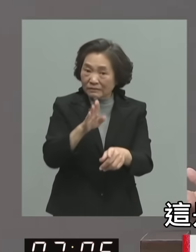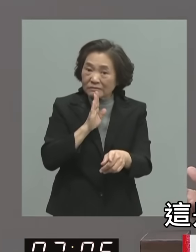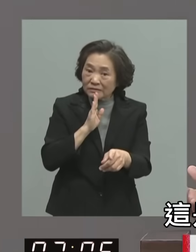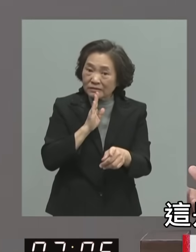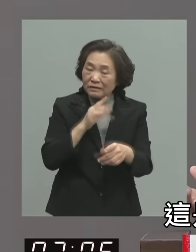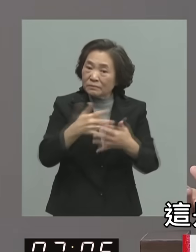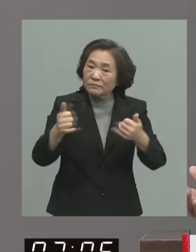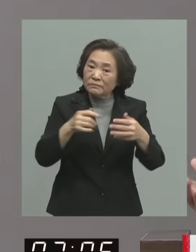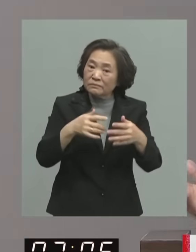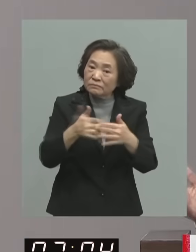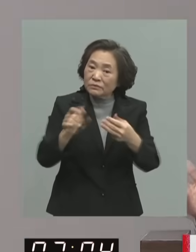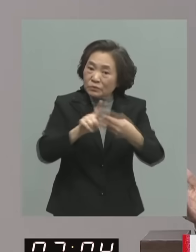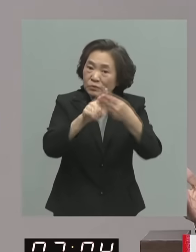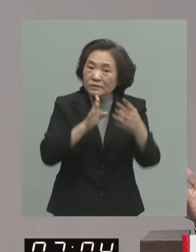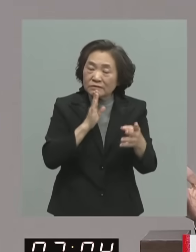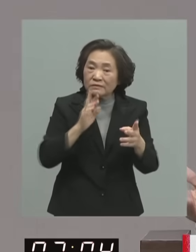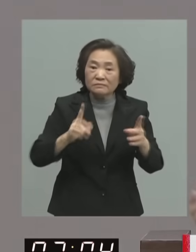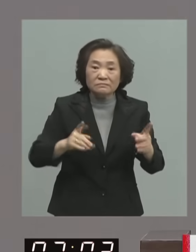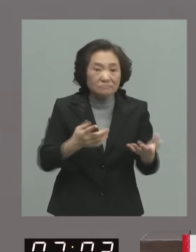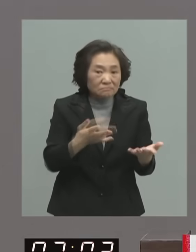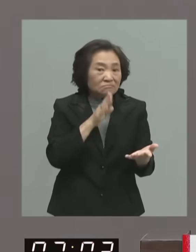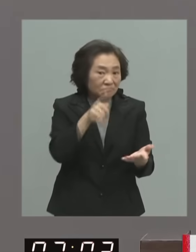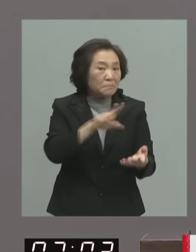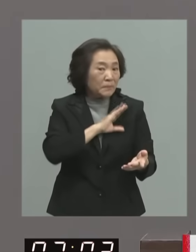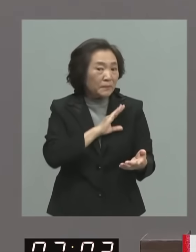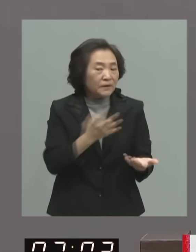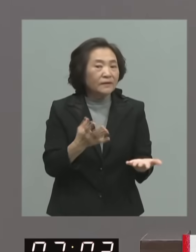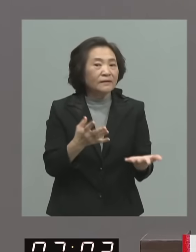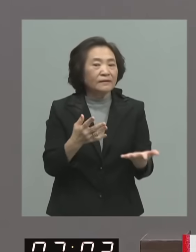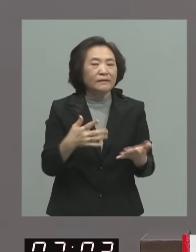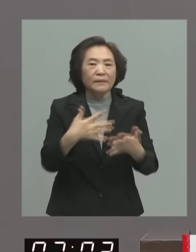吗？这是你要爱吗？民主